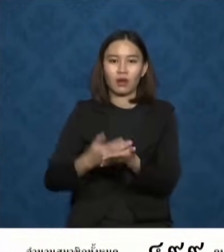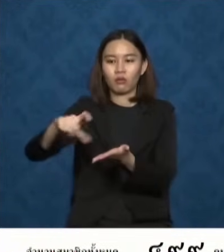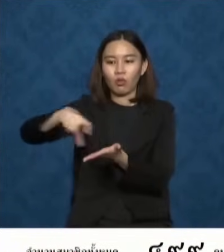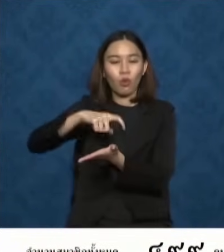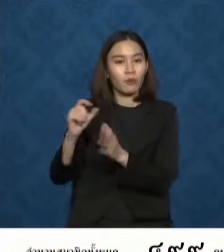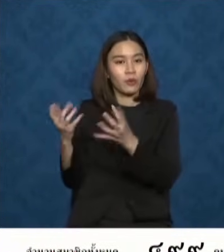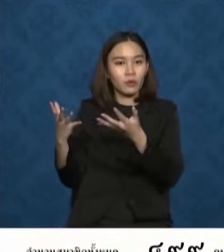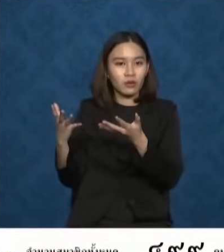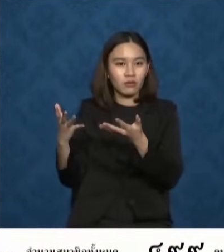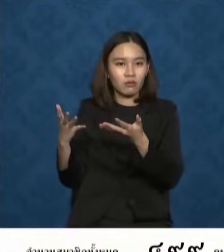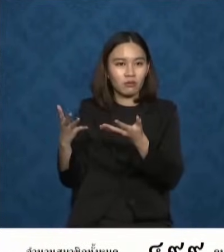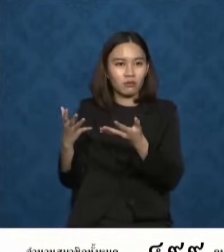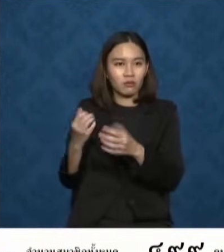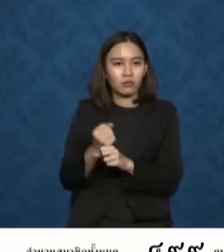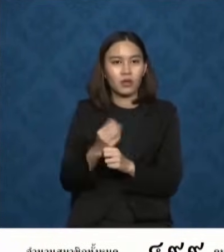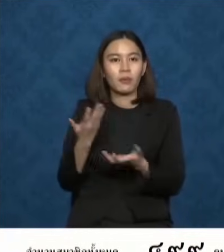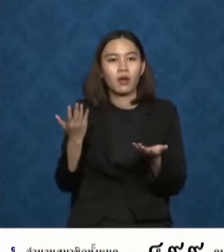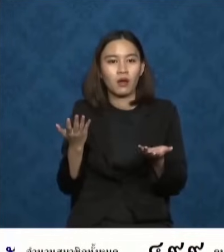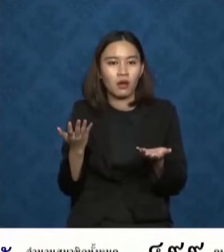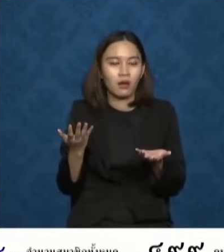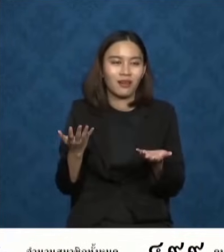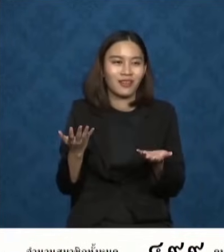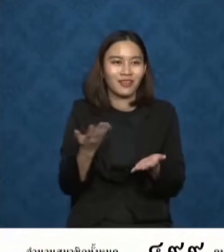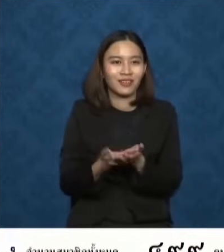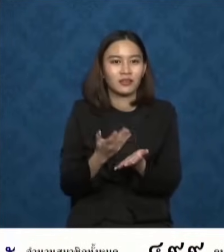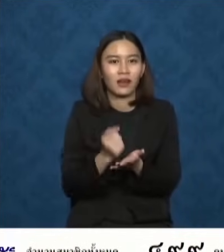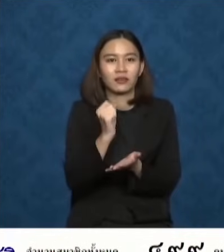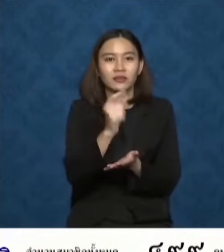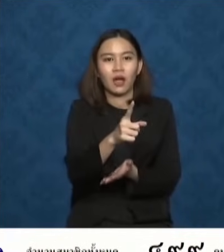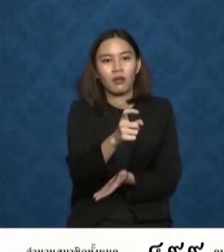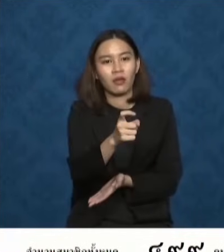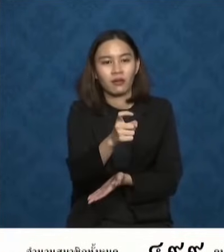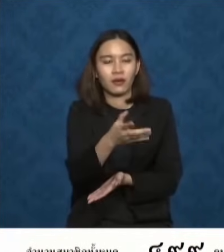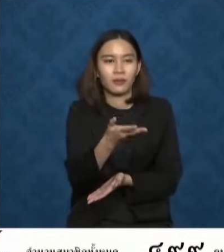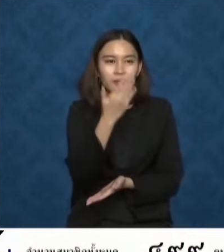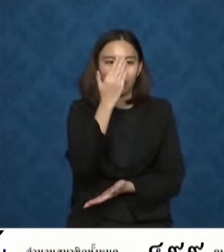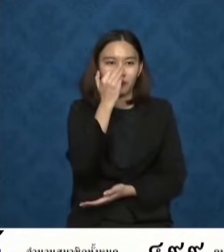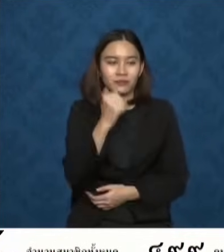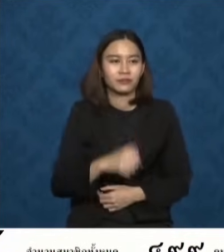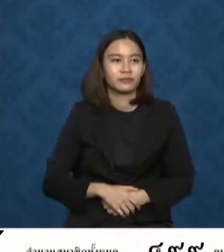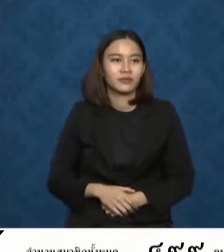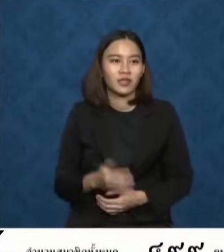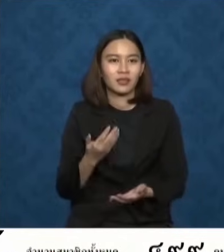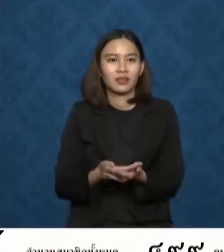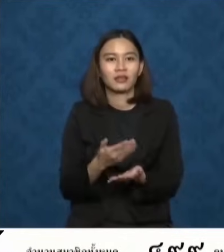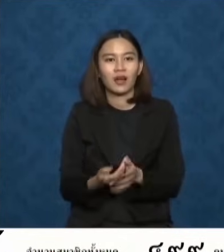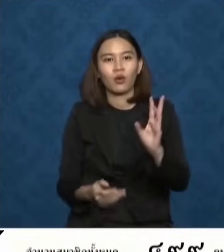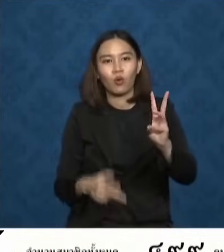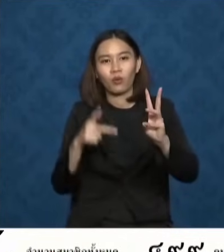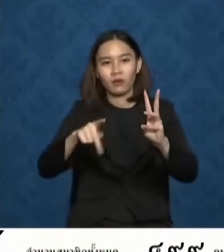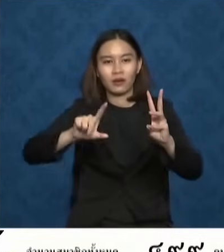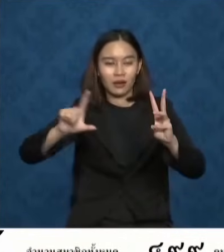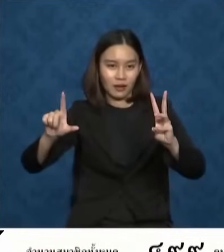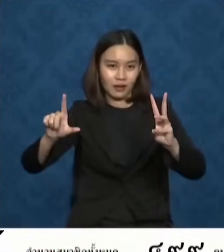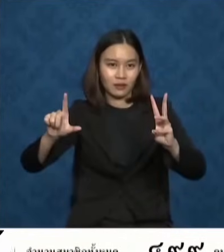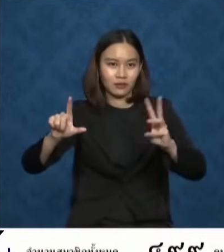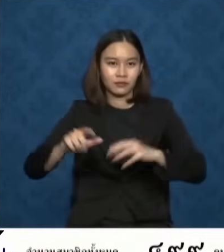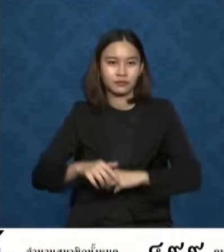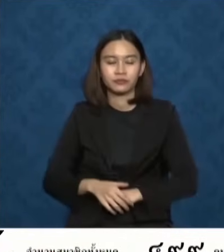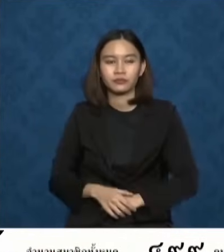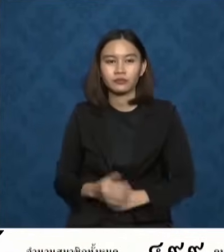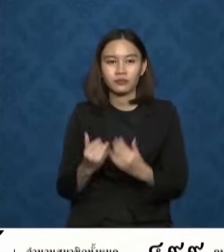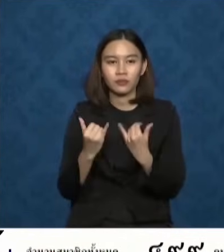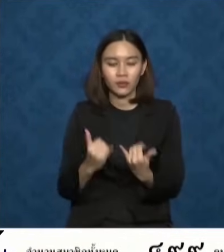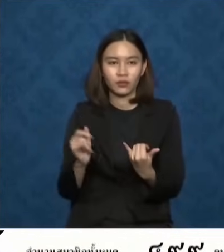คืนนี่เรื่องอะไรเราไปเสียเงินทิ้งตั้ง 6,000 กว่าล้านแล้วอ่ะเพราะนั้น